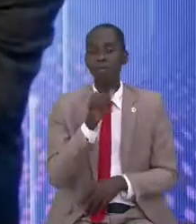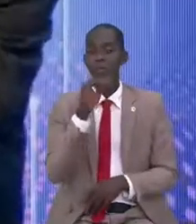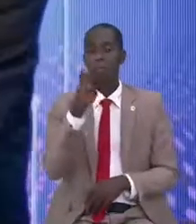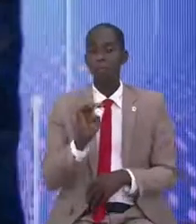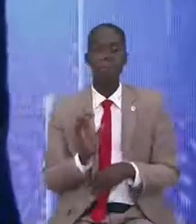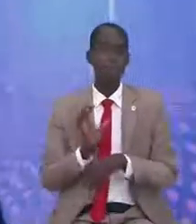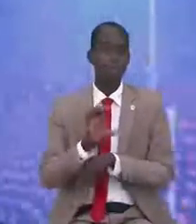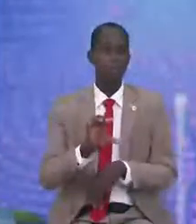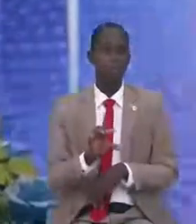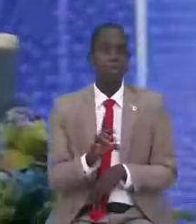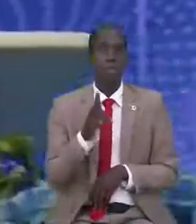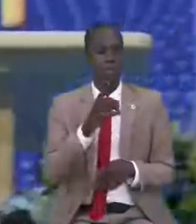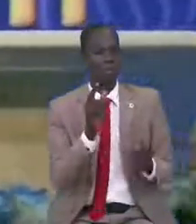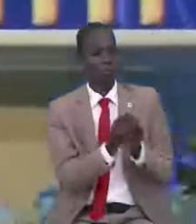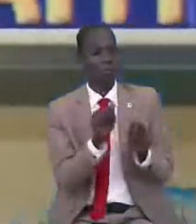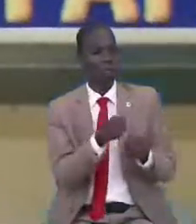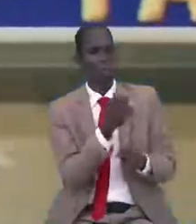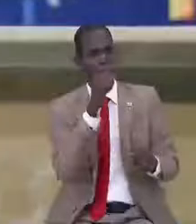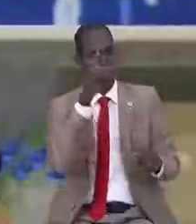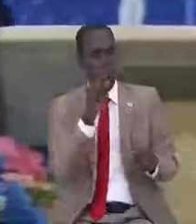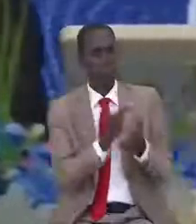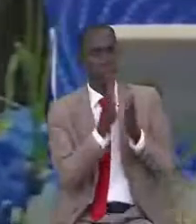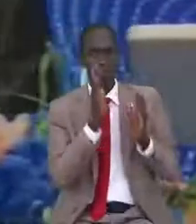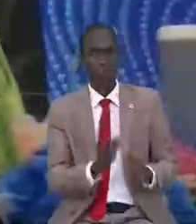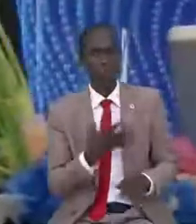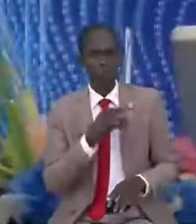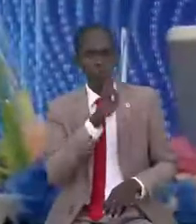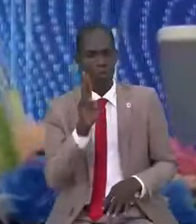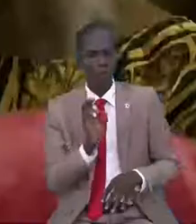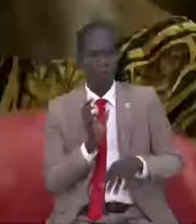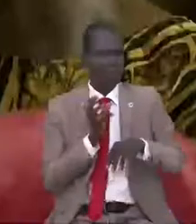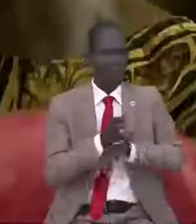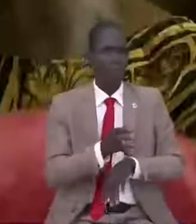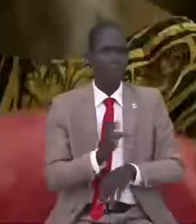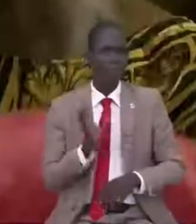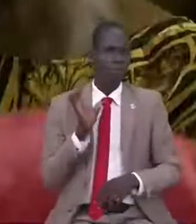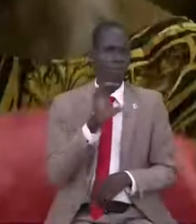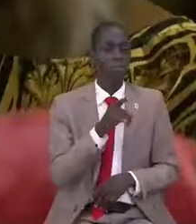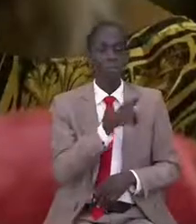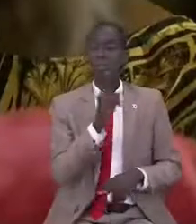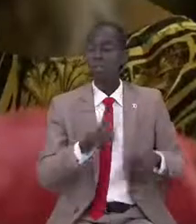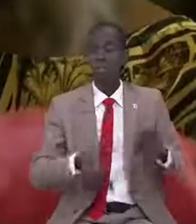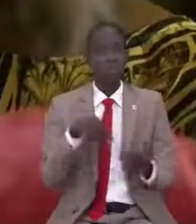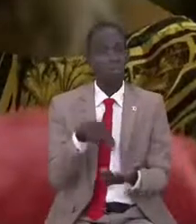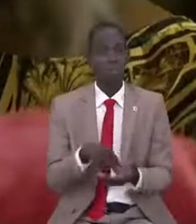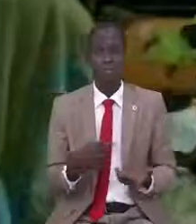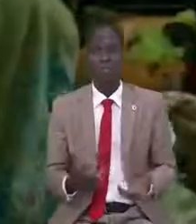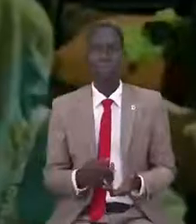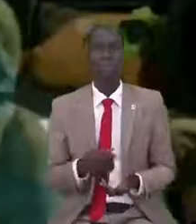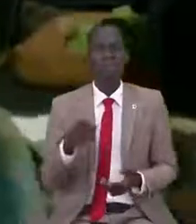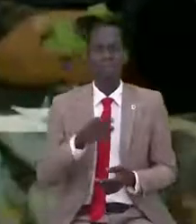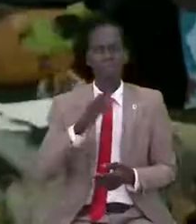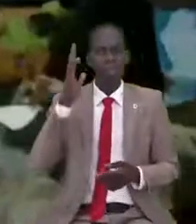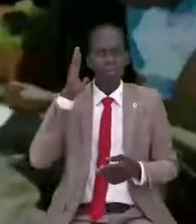Pas par la force. Tu viens à un croyant et tu uses de force. La personne ne peut pas se tenir.